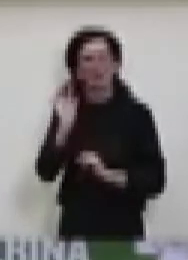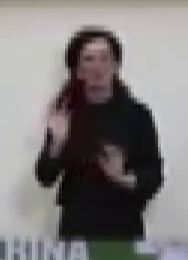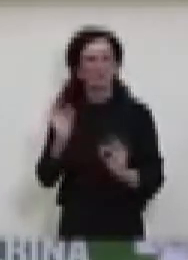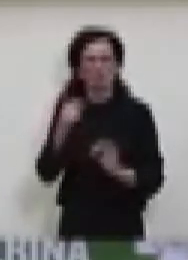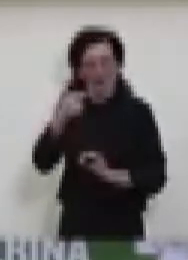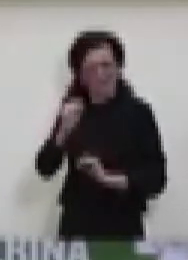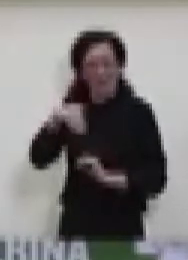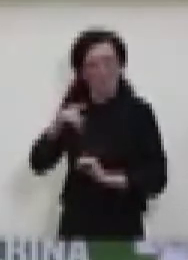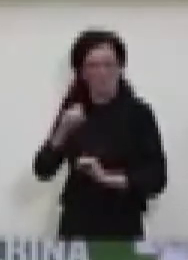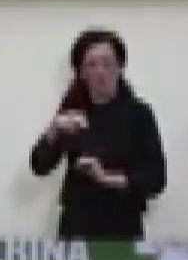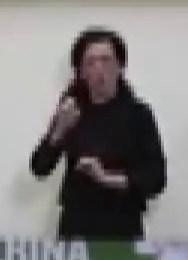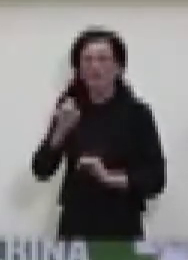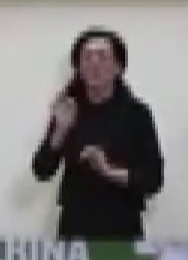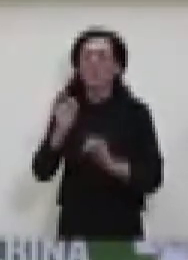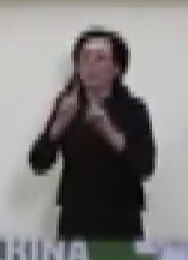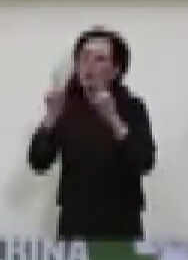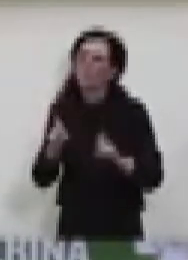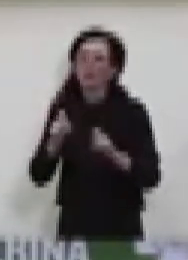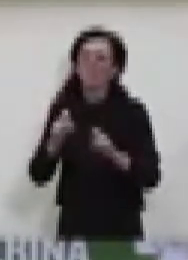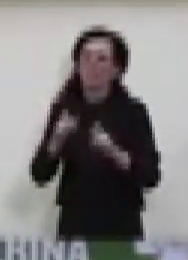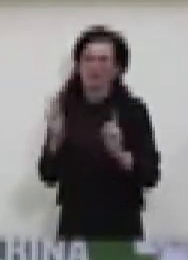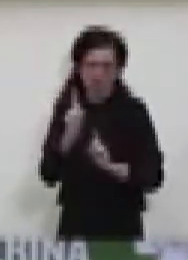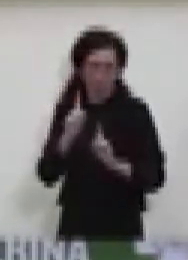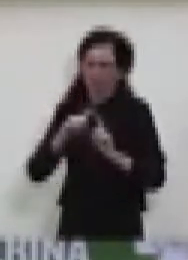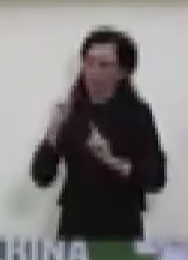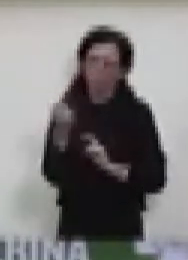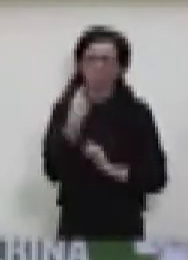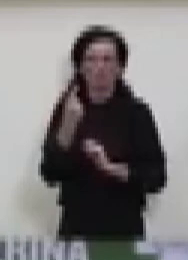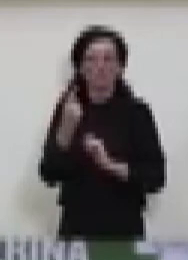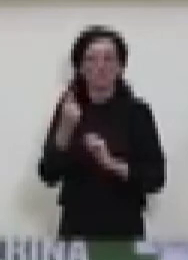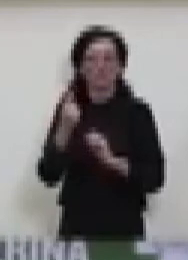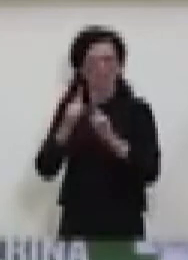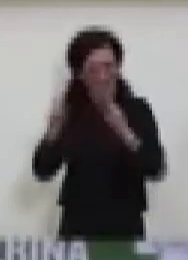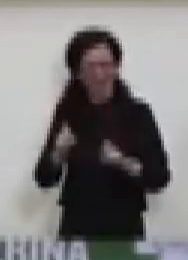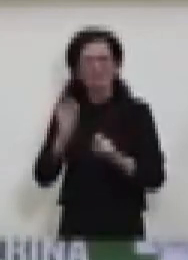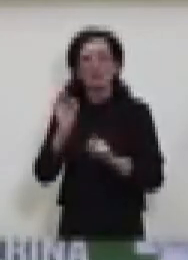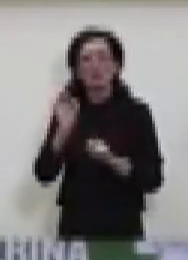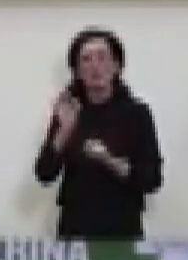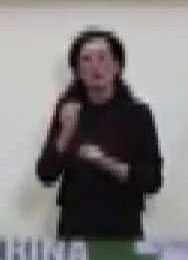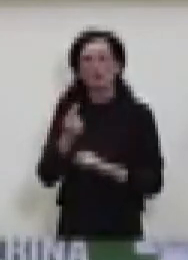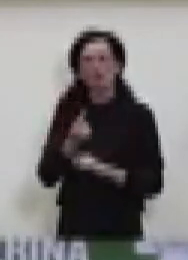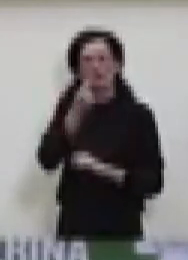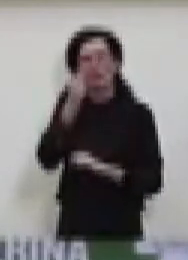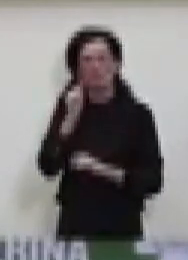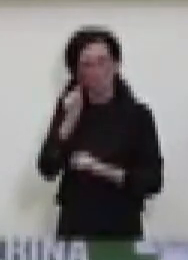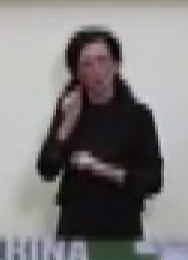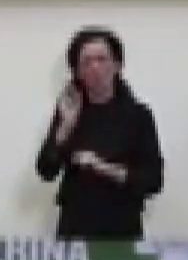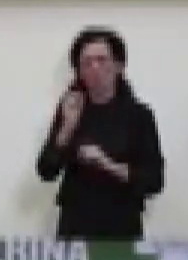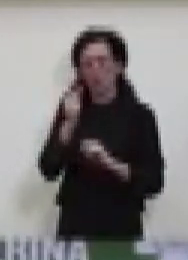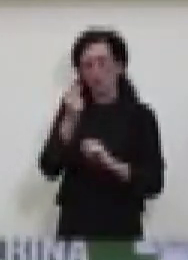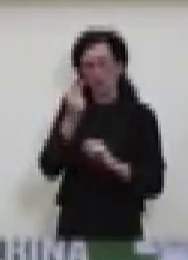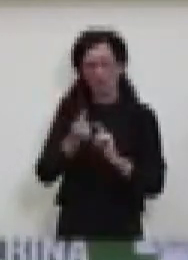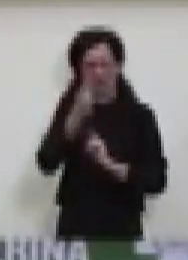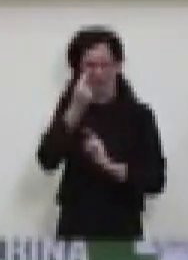i tamponi di test antigienici no tutti i tempi il tampone è la modalità di prelievo tramite tampone dove che si fa festa